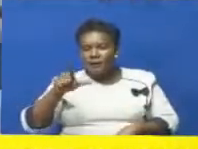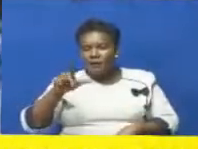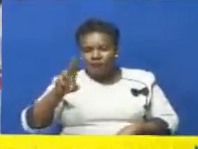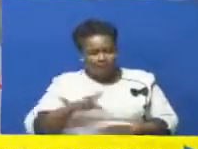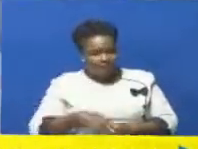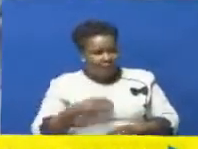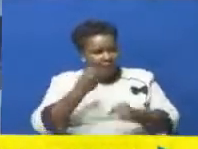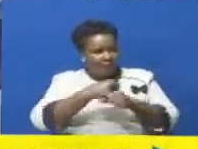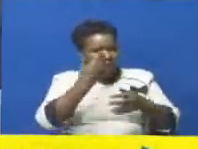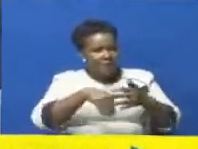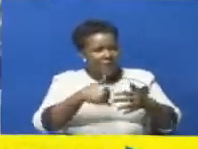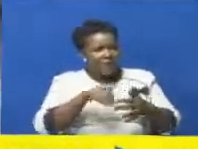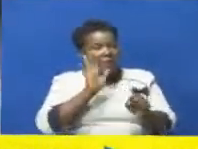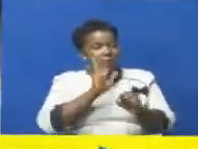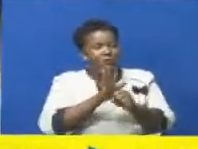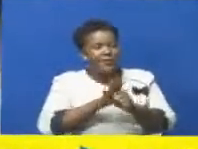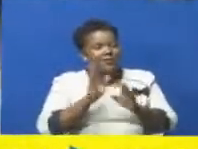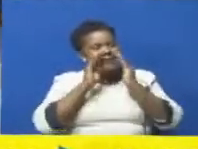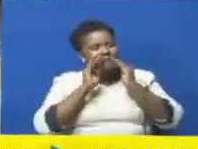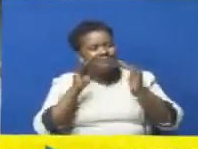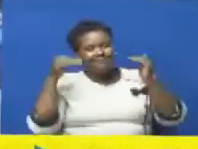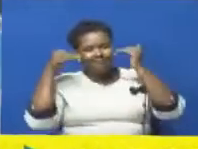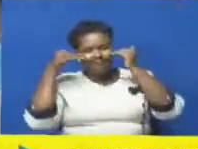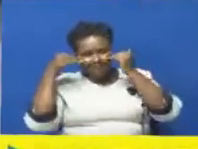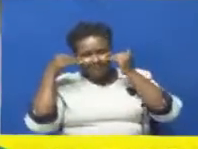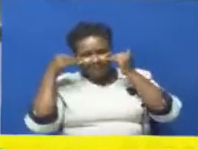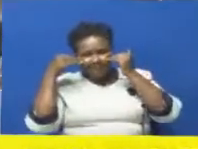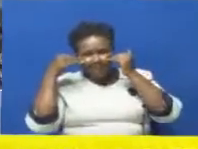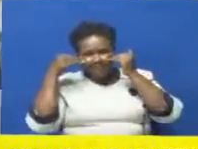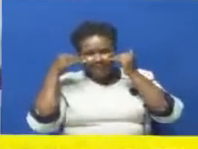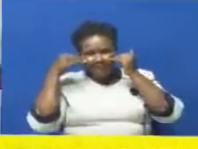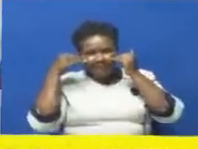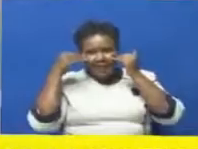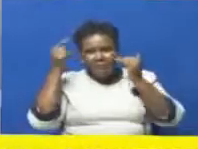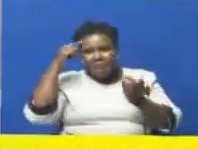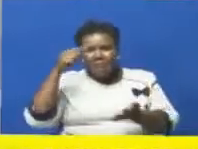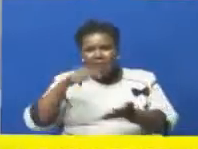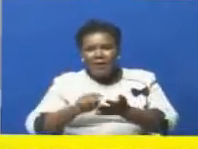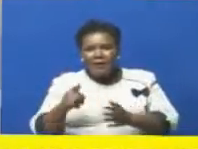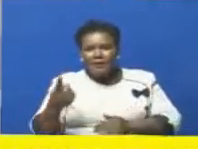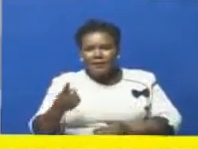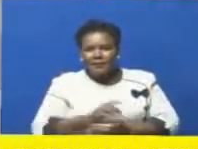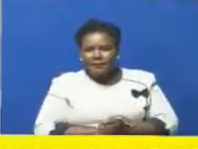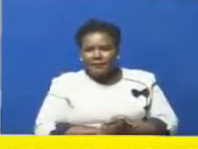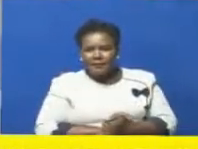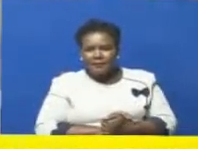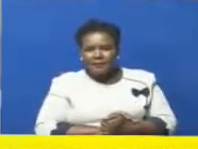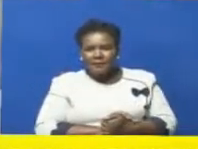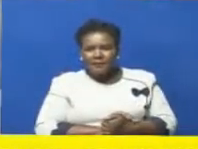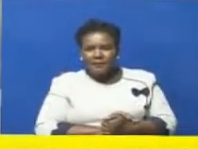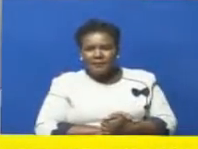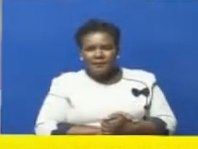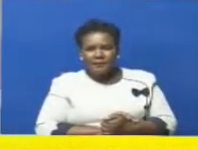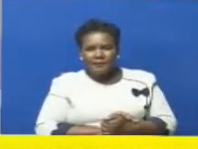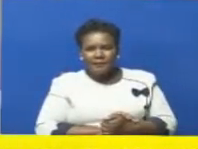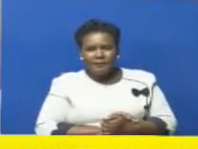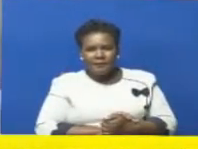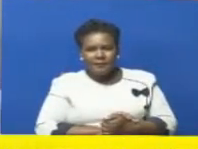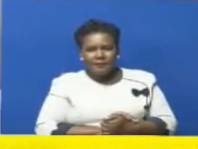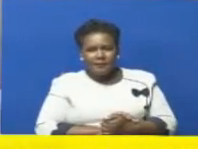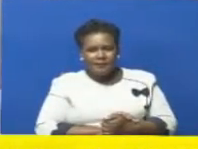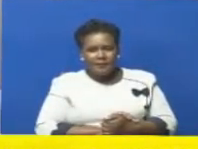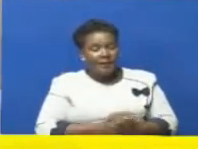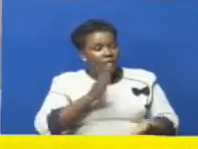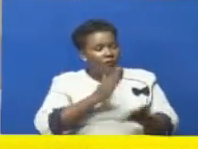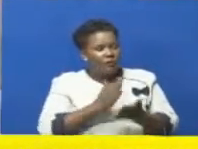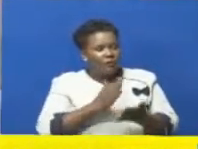zao zikionekana kuwa na furaha. Je, hii inamaanisha nini? Lakini tunashukuru viongozi hawa waliweza kubuni kitu